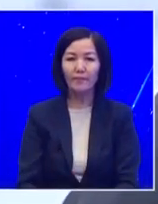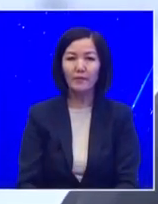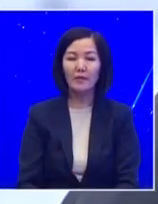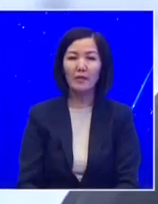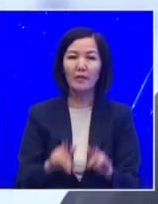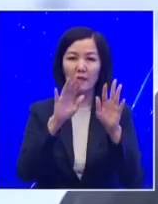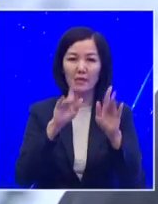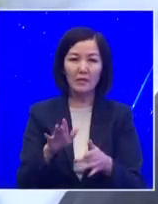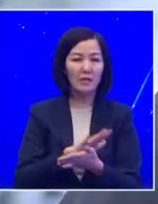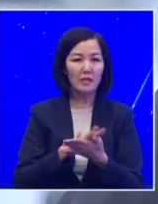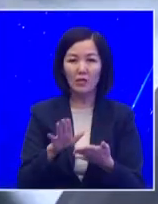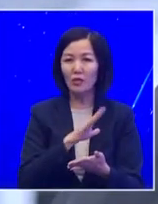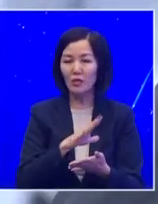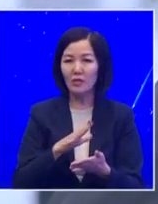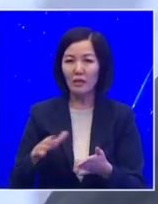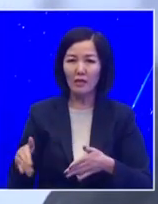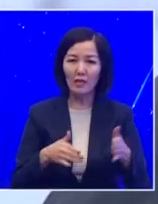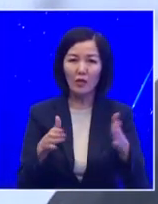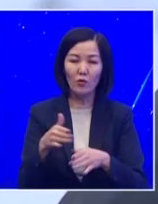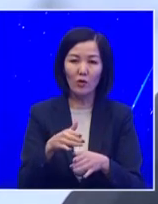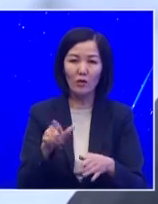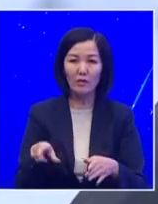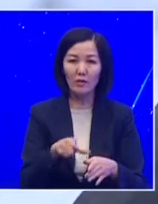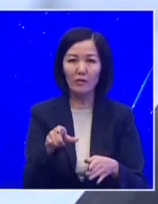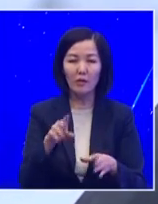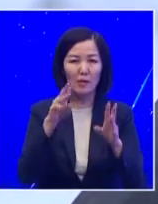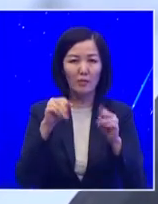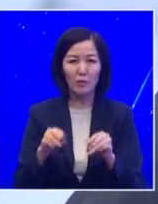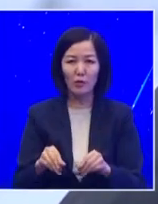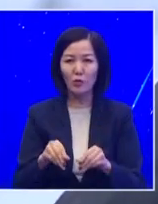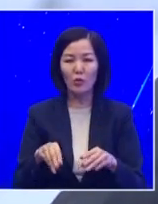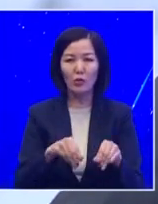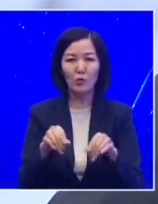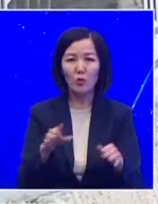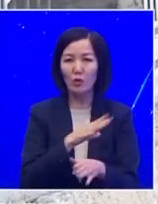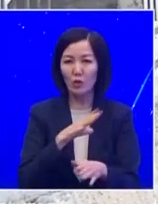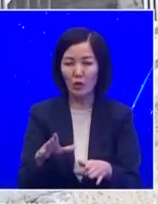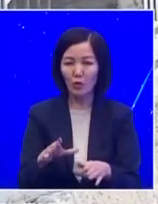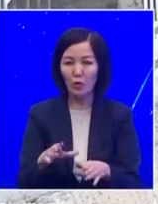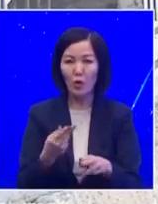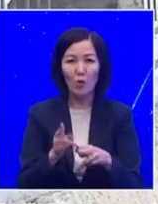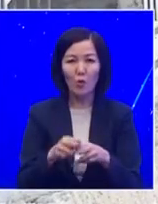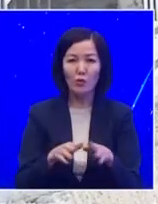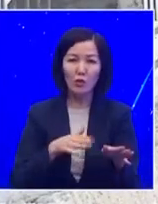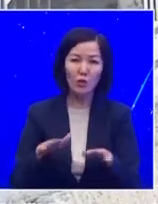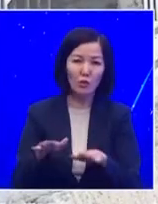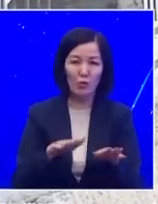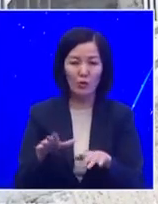Снег толком никто не чистит. На дороге и на тротуарах никогда не сыпят песок или соль. Очень скользко. Те организации